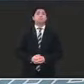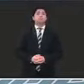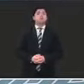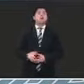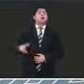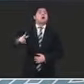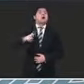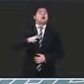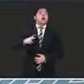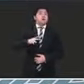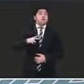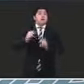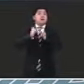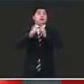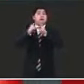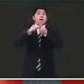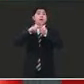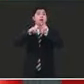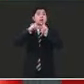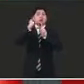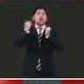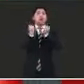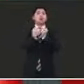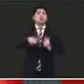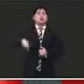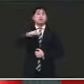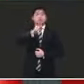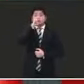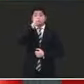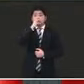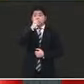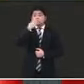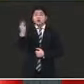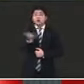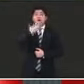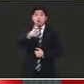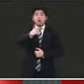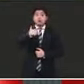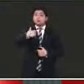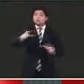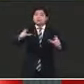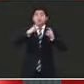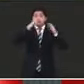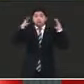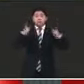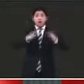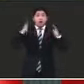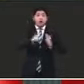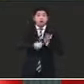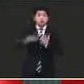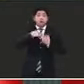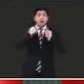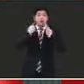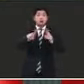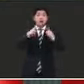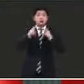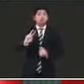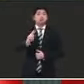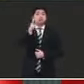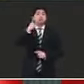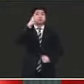Alevi Bektaşi kardeşlerimizin asırlık beklentilerine cevap verecek şekilde açıkladığımız müjdelerin